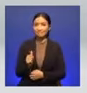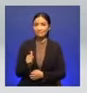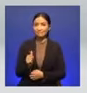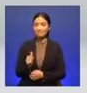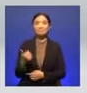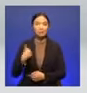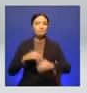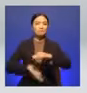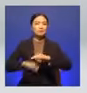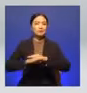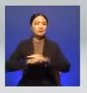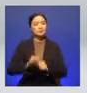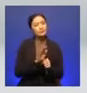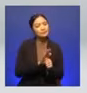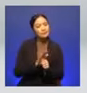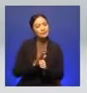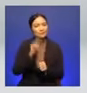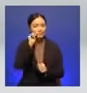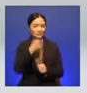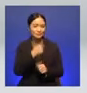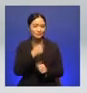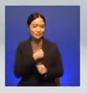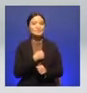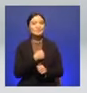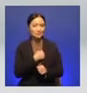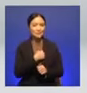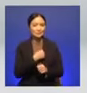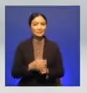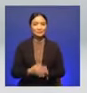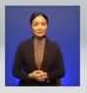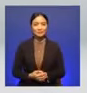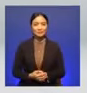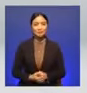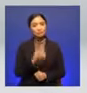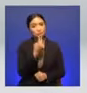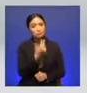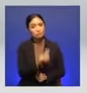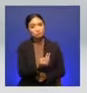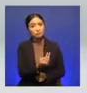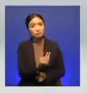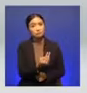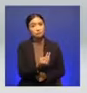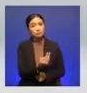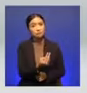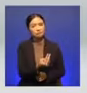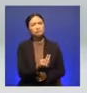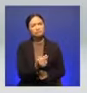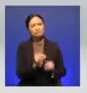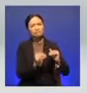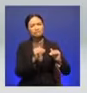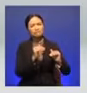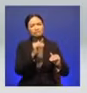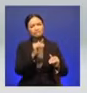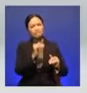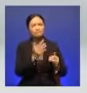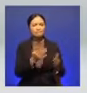รามีพื้นฐานอบอ้อมอารีและมีคำว่ามีน้ำใจพอเราเห็นใครที่เหมือนกับว่าเอ๊ะเขาเล็กกว่าเราเ